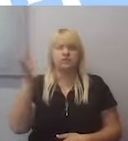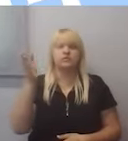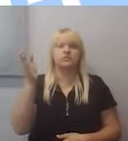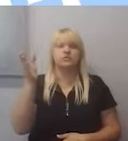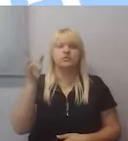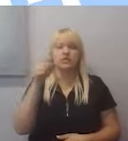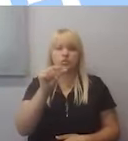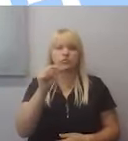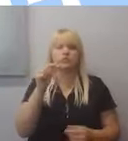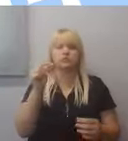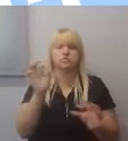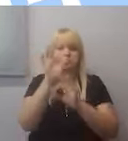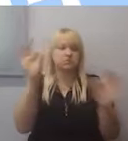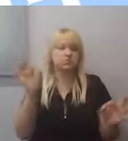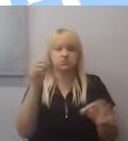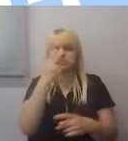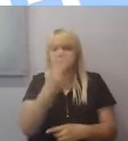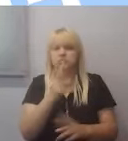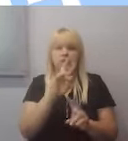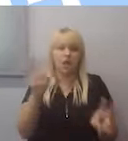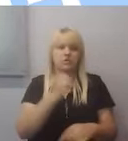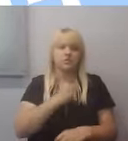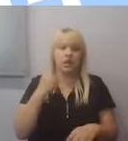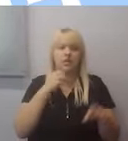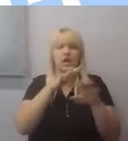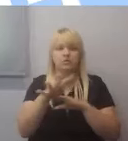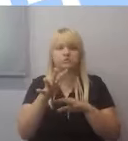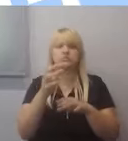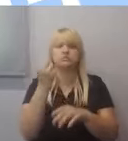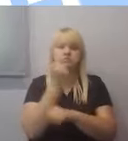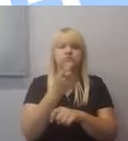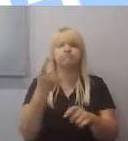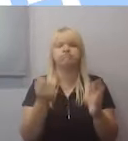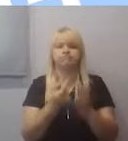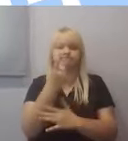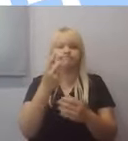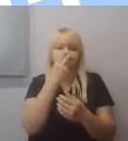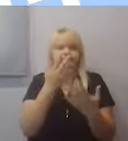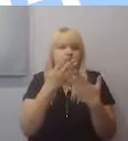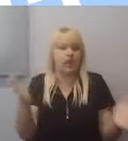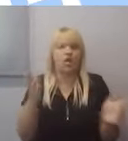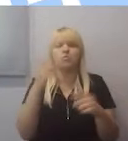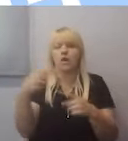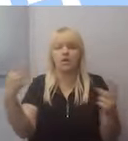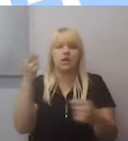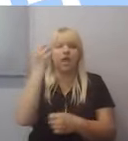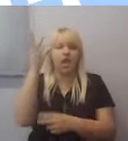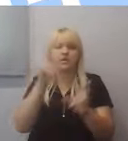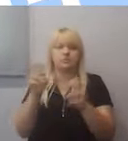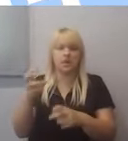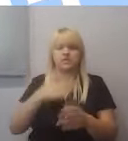nelielu ievadu kā tās militārais apdraudējums varētu izpausties un man liekas un tad tālākie eksperti viņi tieši padziļinās katrs par savu